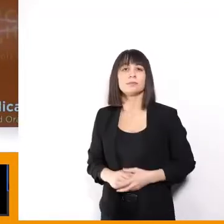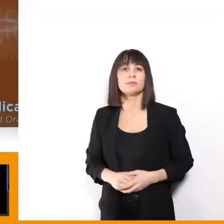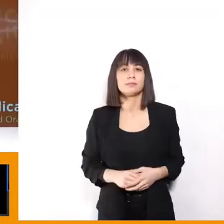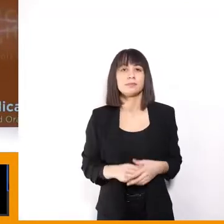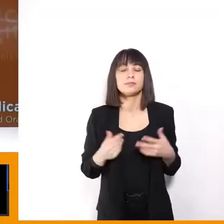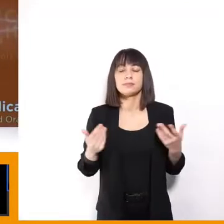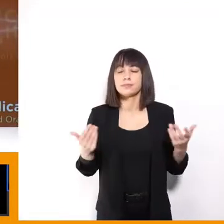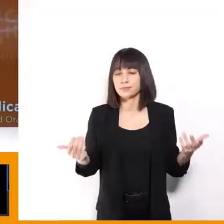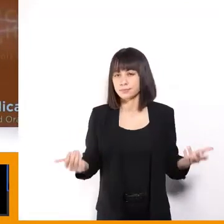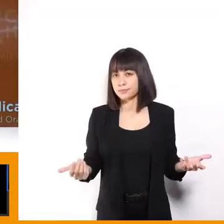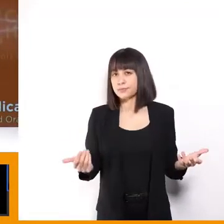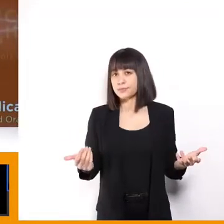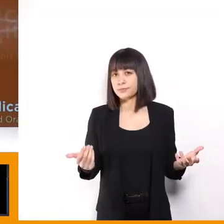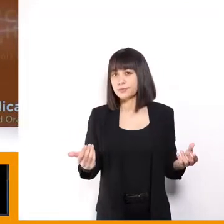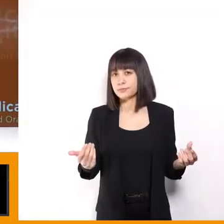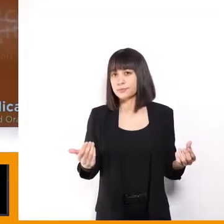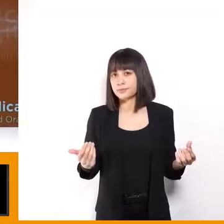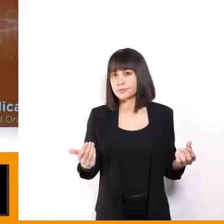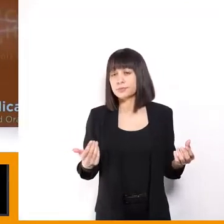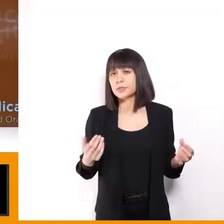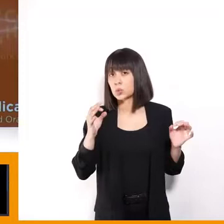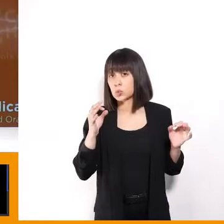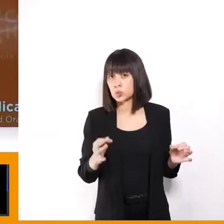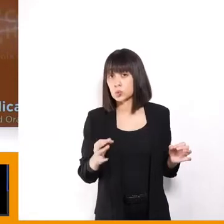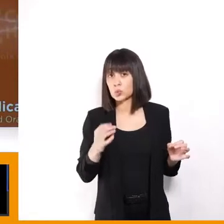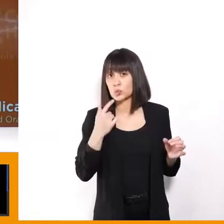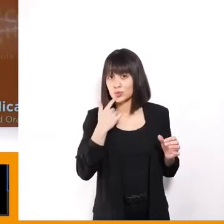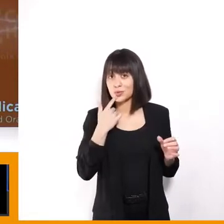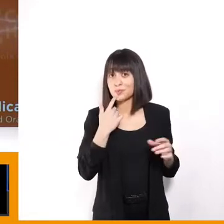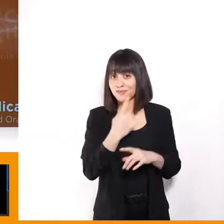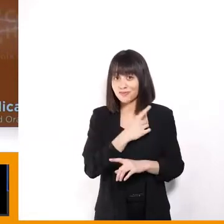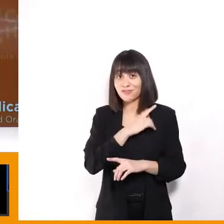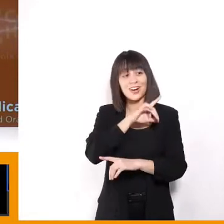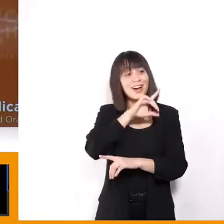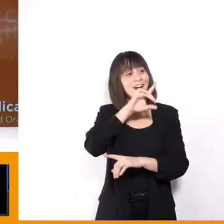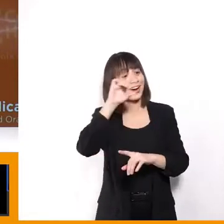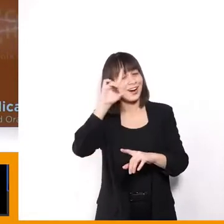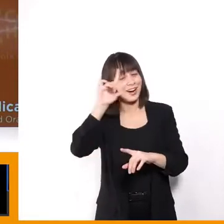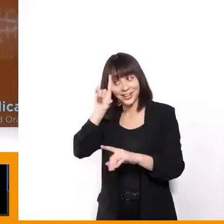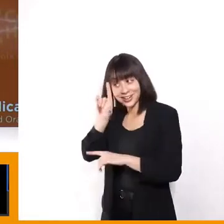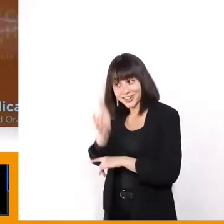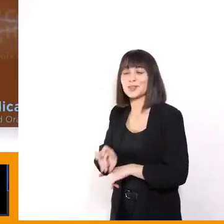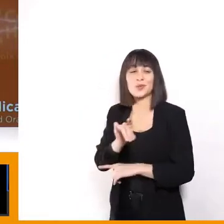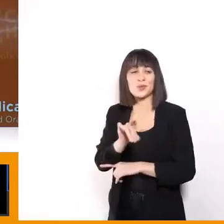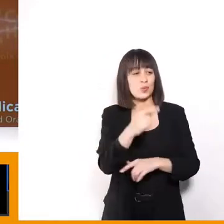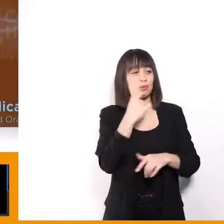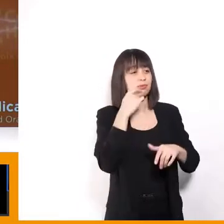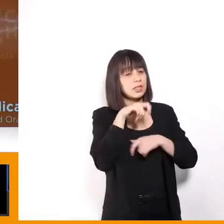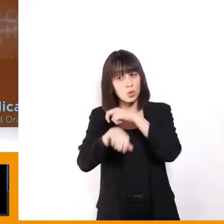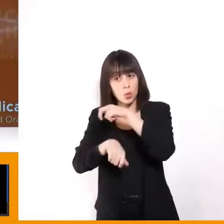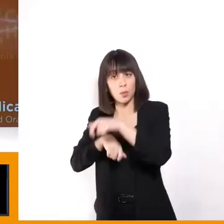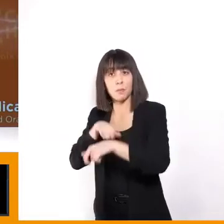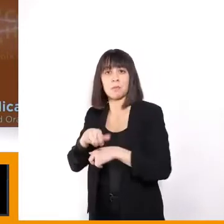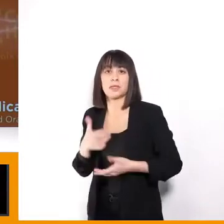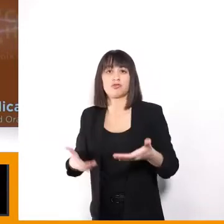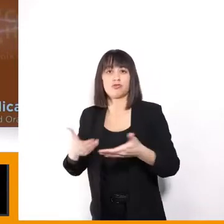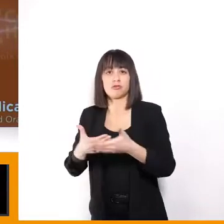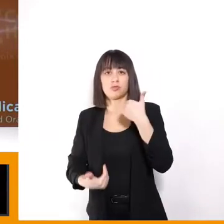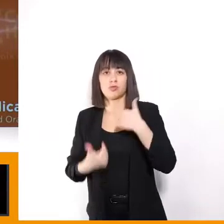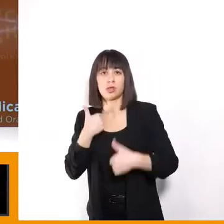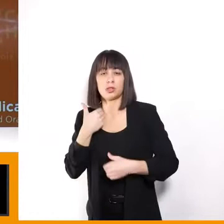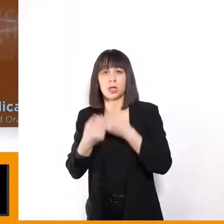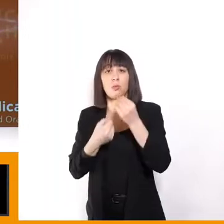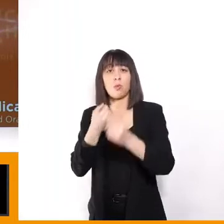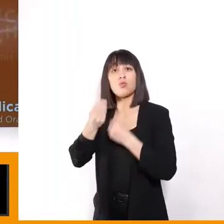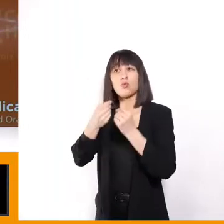écouter une question qui vous est posée, puisqu'on a demandé à un certain nombre de personnes handicapées ou de parents de nous